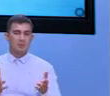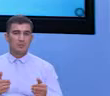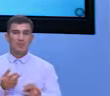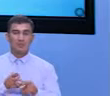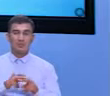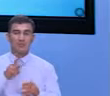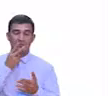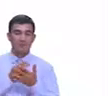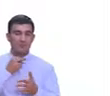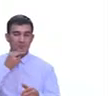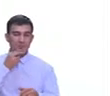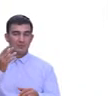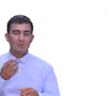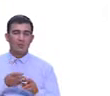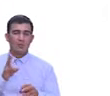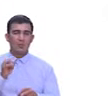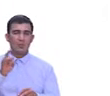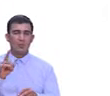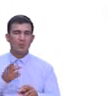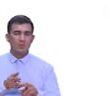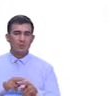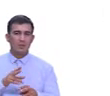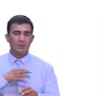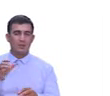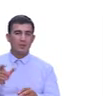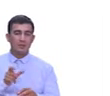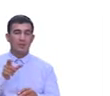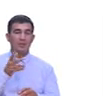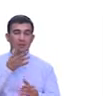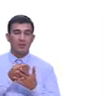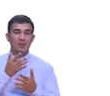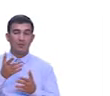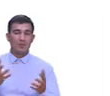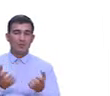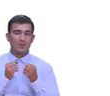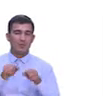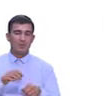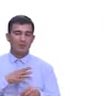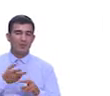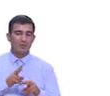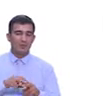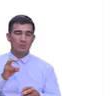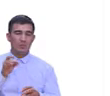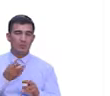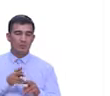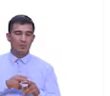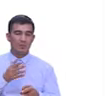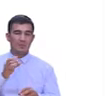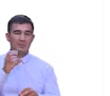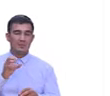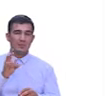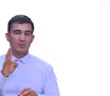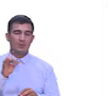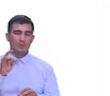nurni chizib oldik. Nur nima edi? Yo'nalishga ega bo'lgan kesma edi. Ana bu nurimizni S nur